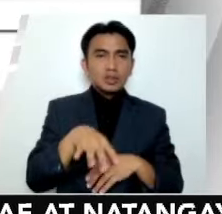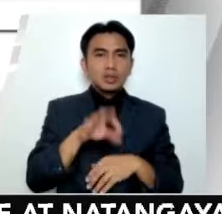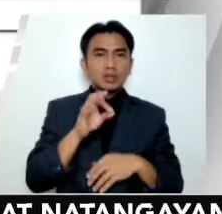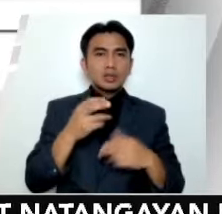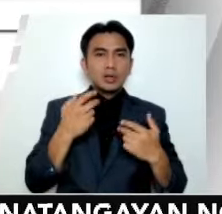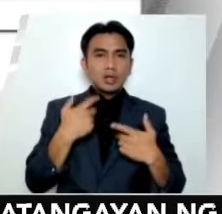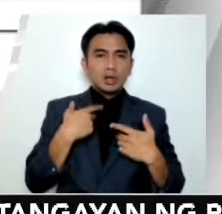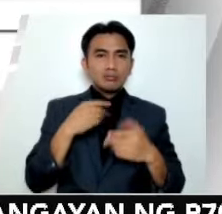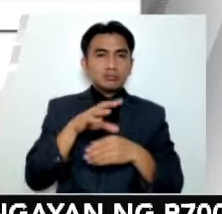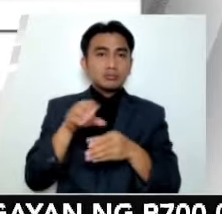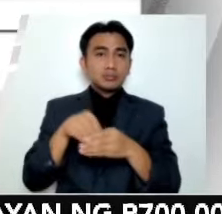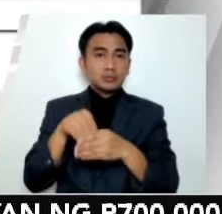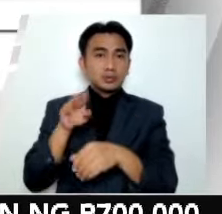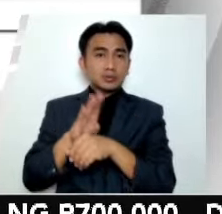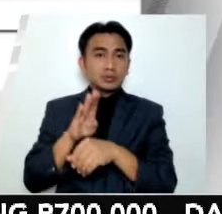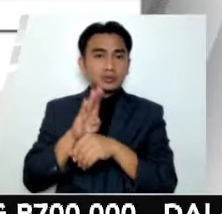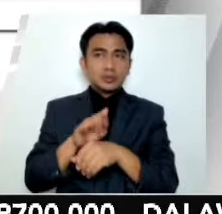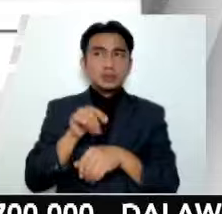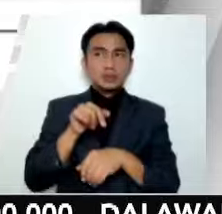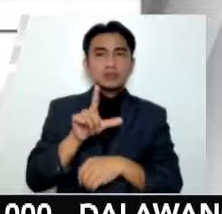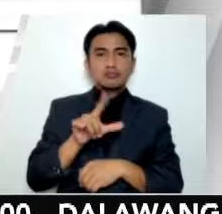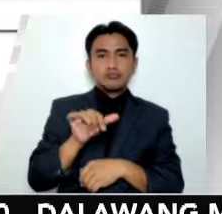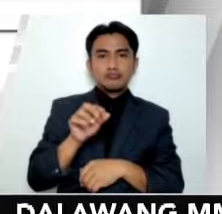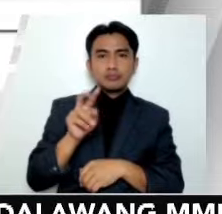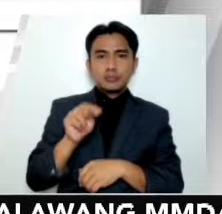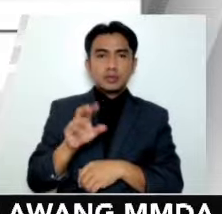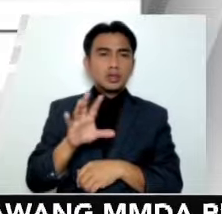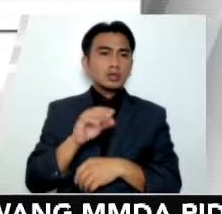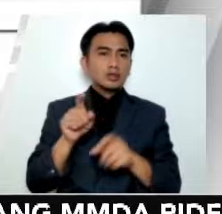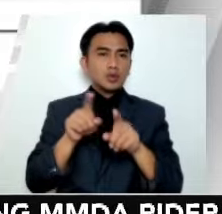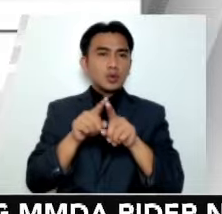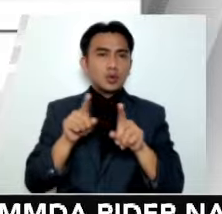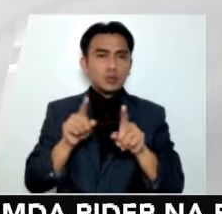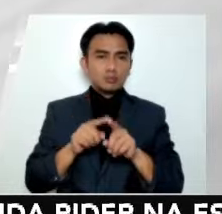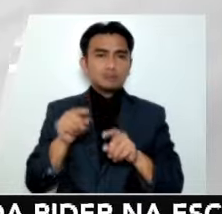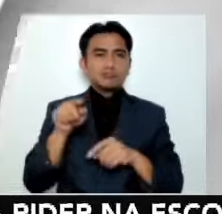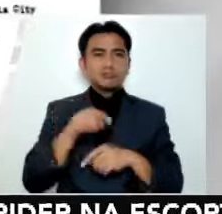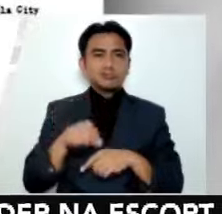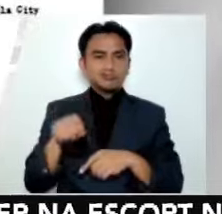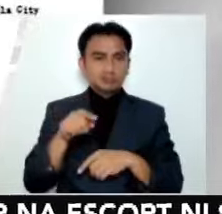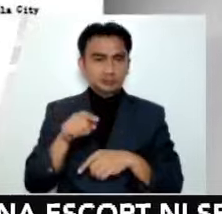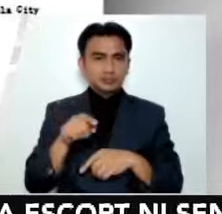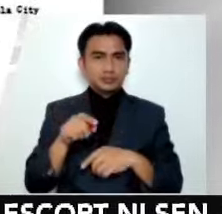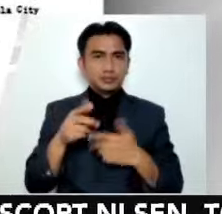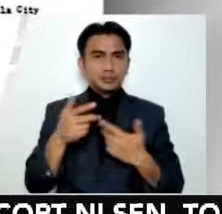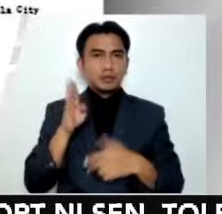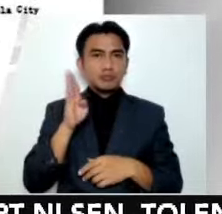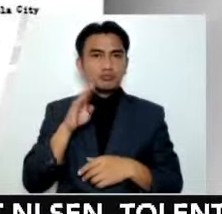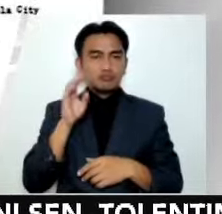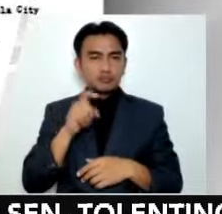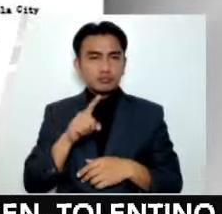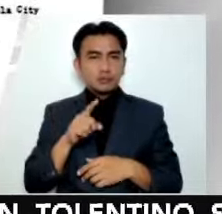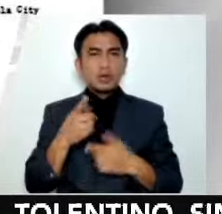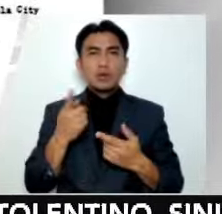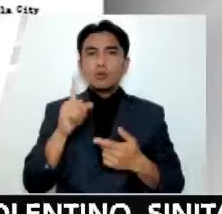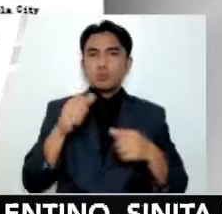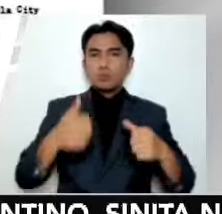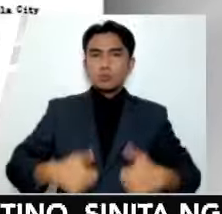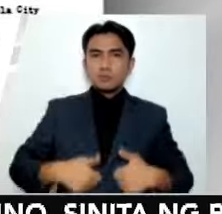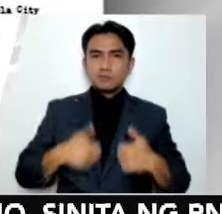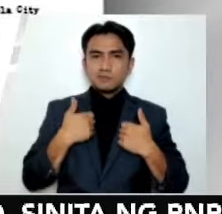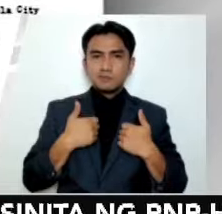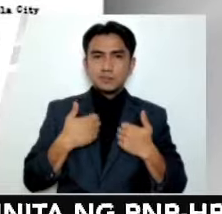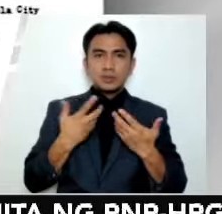Guo, si Lin. Gayon din ang mga kapatid at ama ng alkalde. Iisa lang din ang address ng pamilya Guo at ni Lin sa dokumento